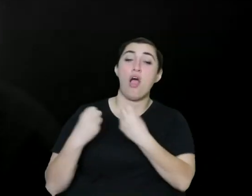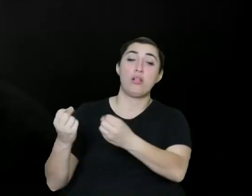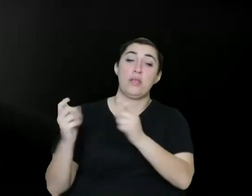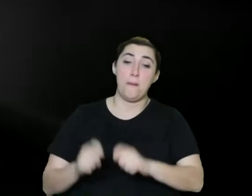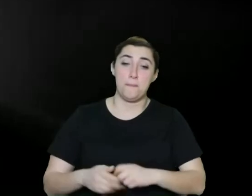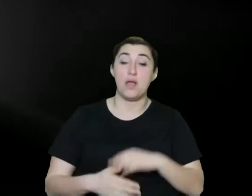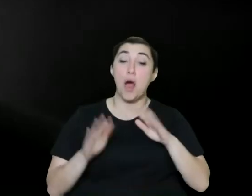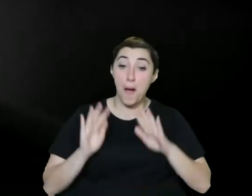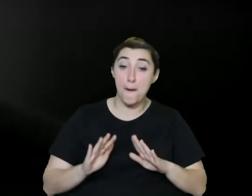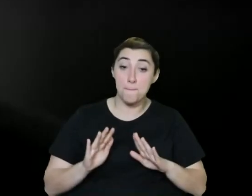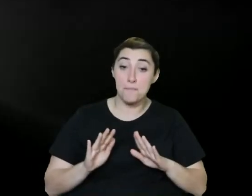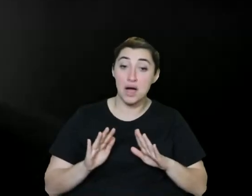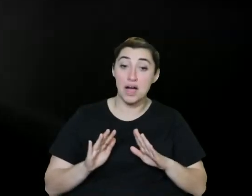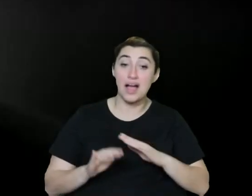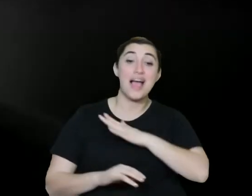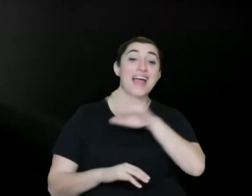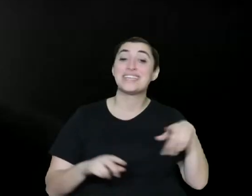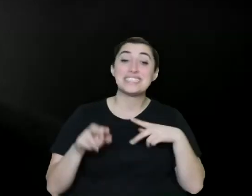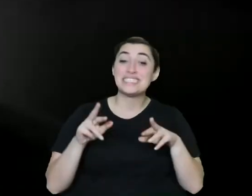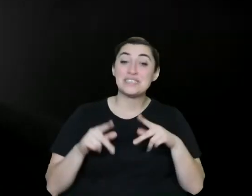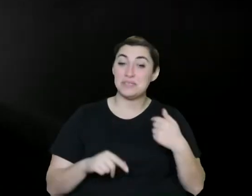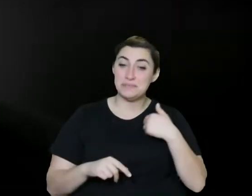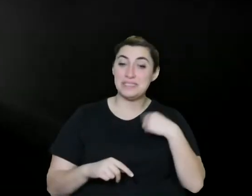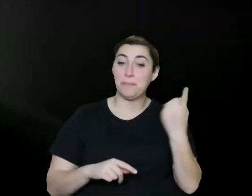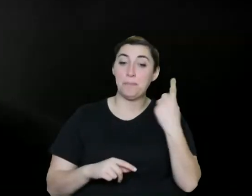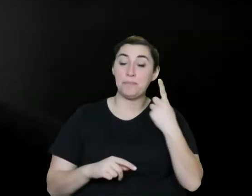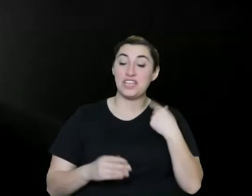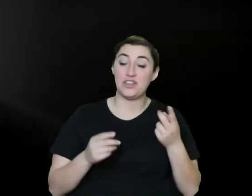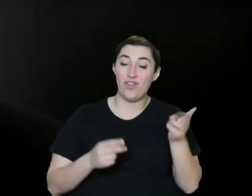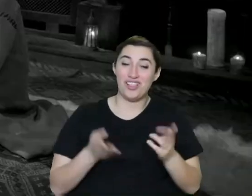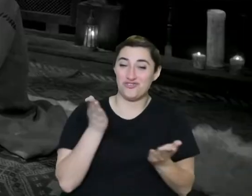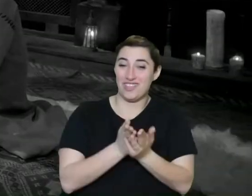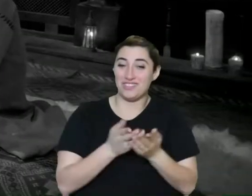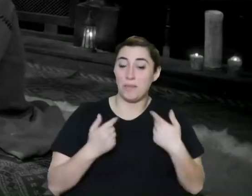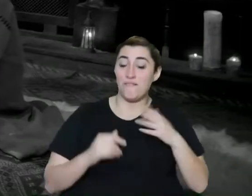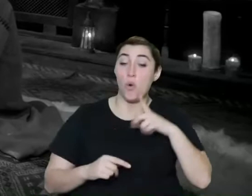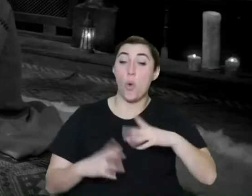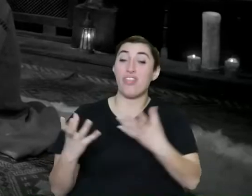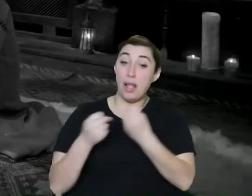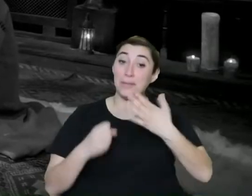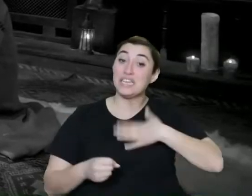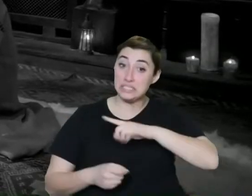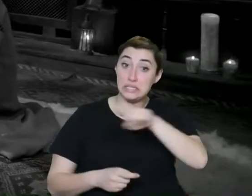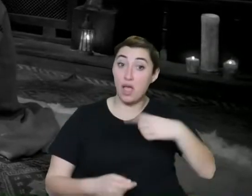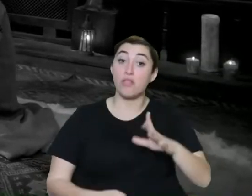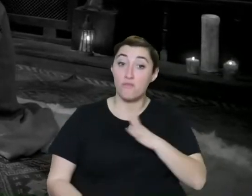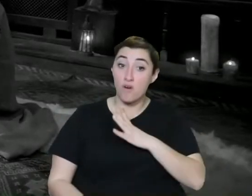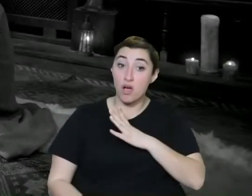alırız. Ama herkes gibi bizim de bir cesedimiz vardır. Onu almak isteyen var